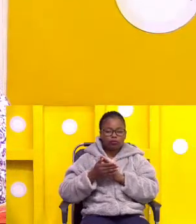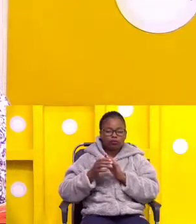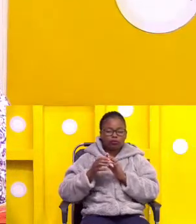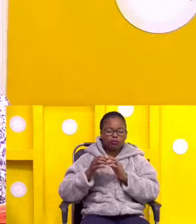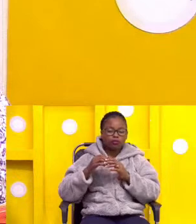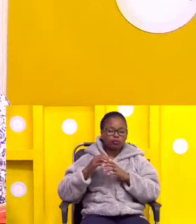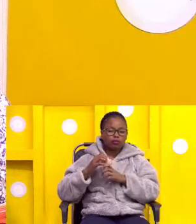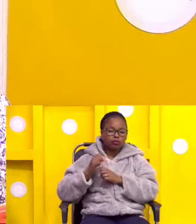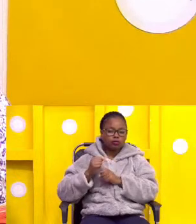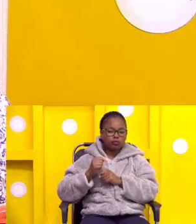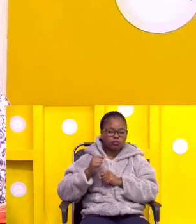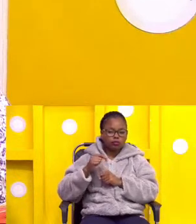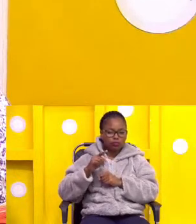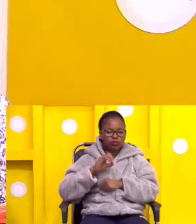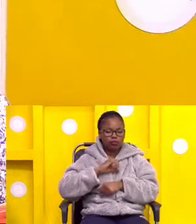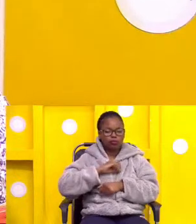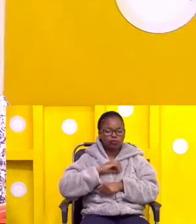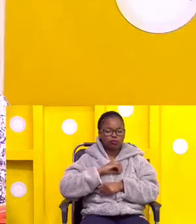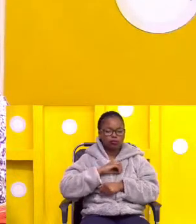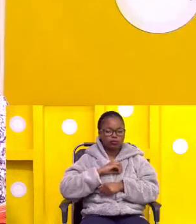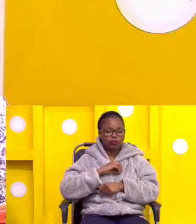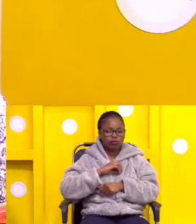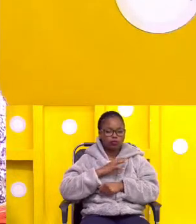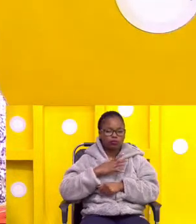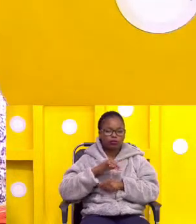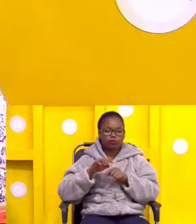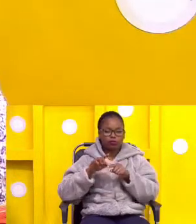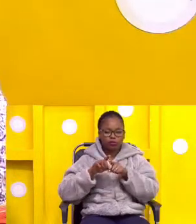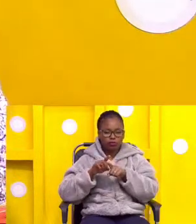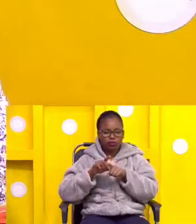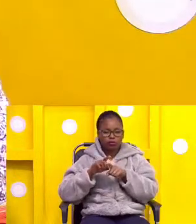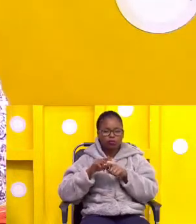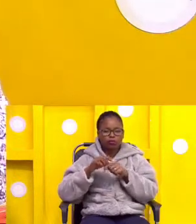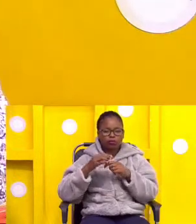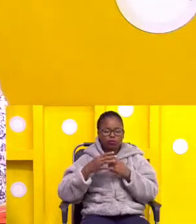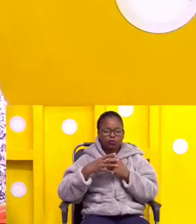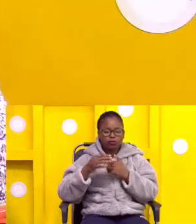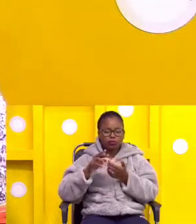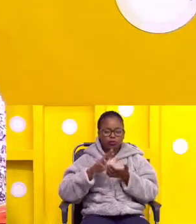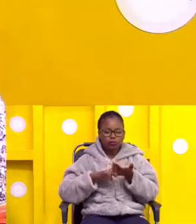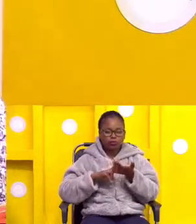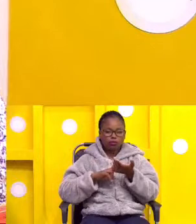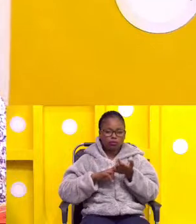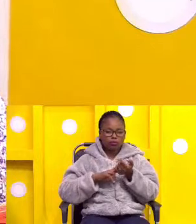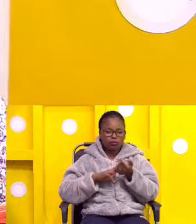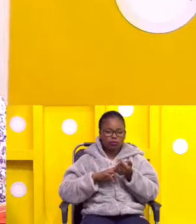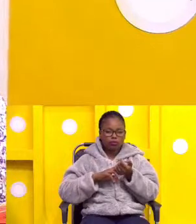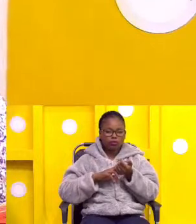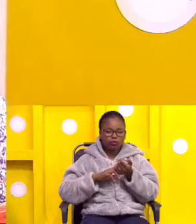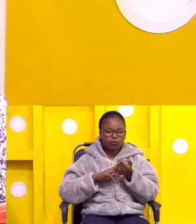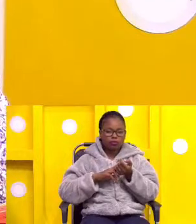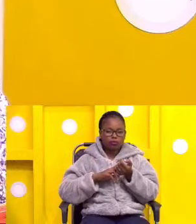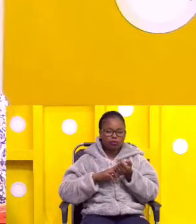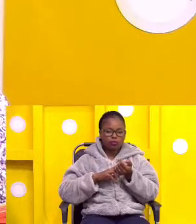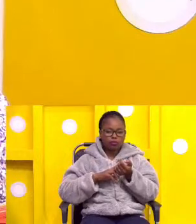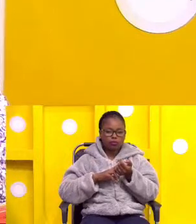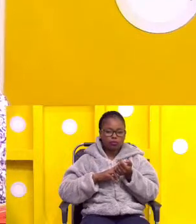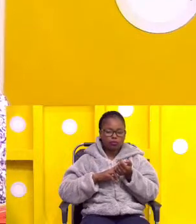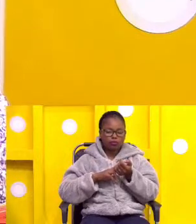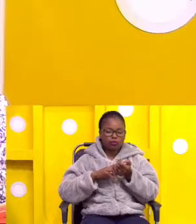Gukenari, ni mudu ule wiho kaga Jehova, na agatua Jehova mwihoko wake.